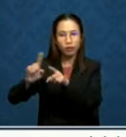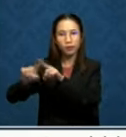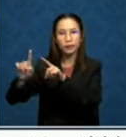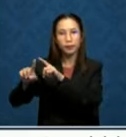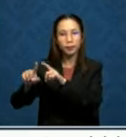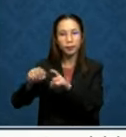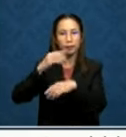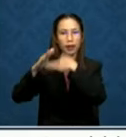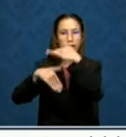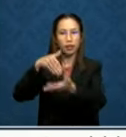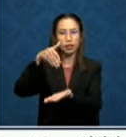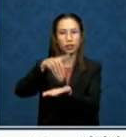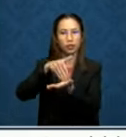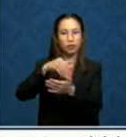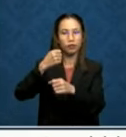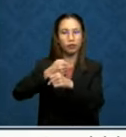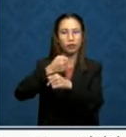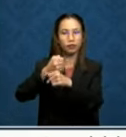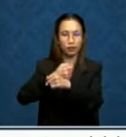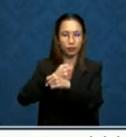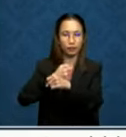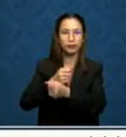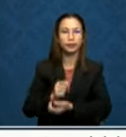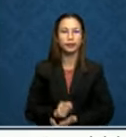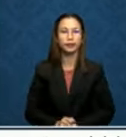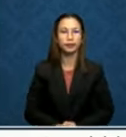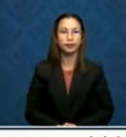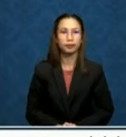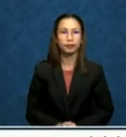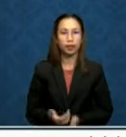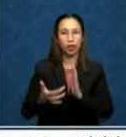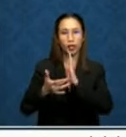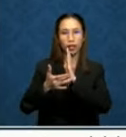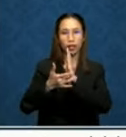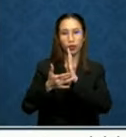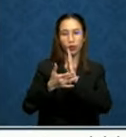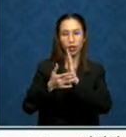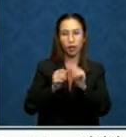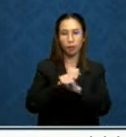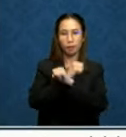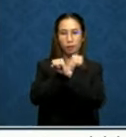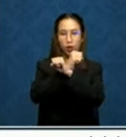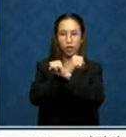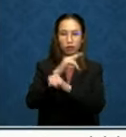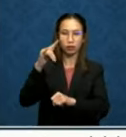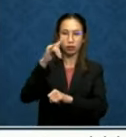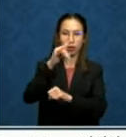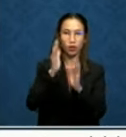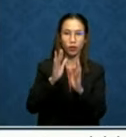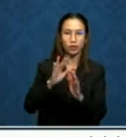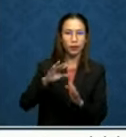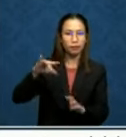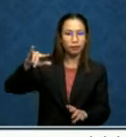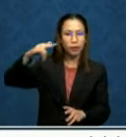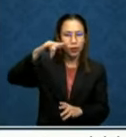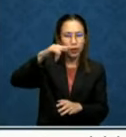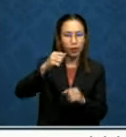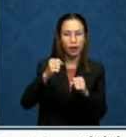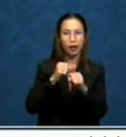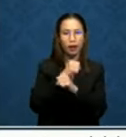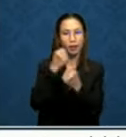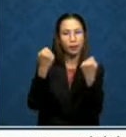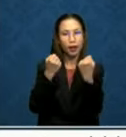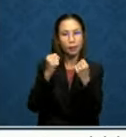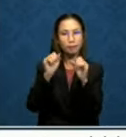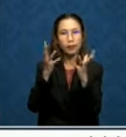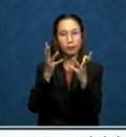พัฒนาศูนย์ฝึกอบรมระบบอากาศยานไร้คนขับเทคโนโลยีการต่อต้านอากาศยานไร้คนขับและศูนย์ซ่อมระบบอากาศยาน